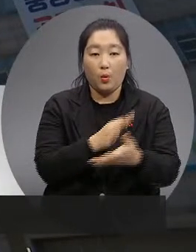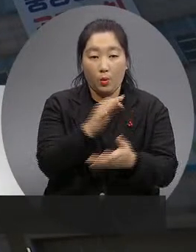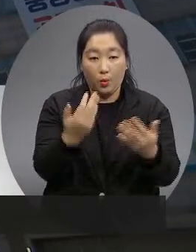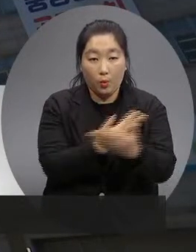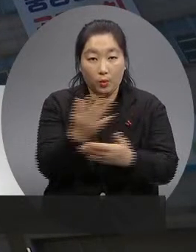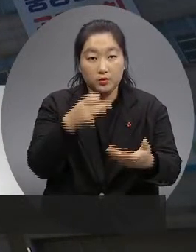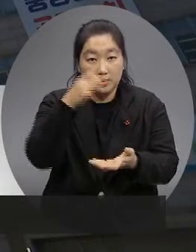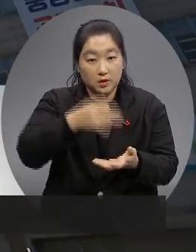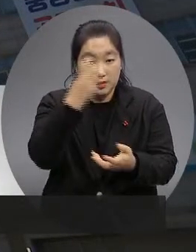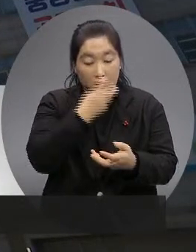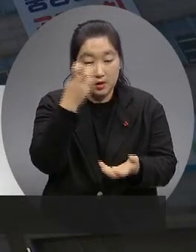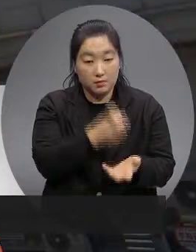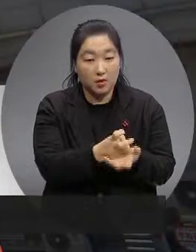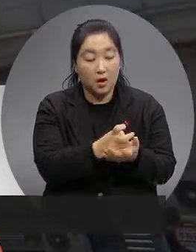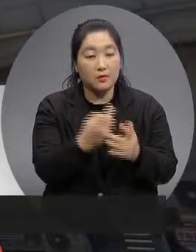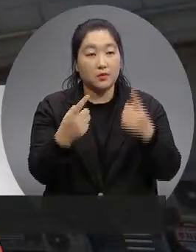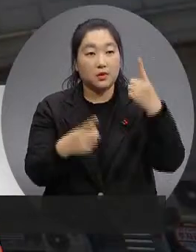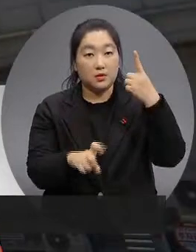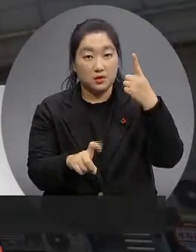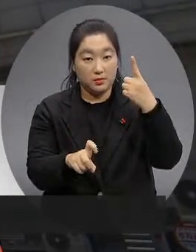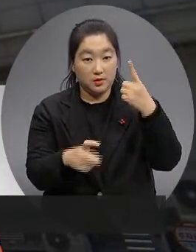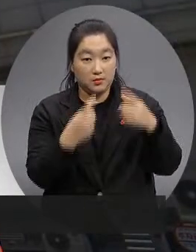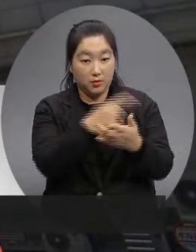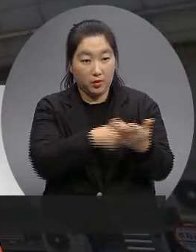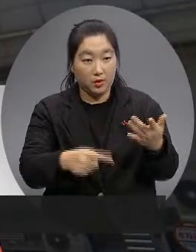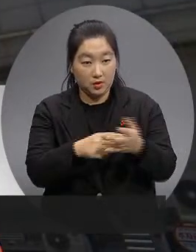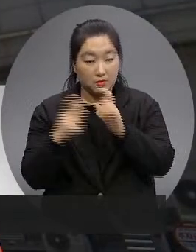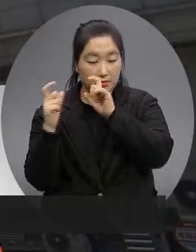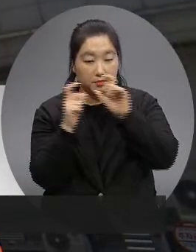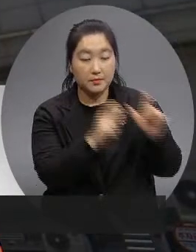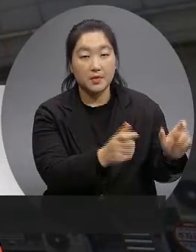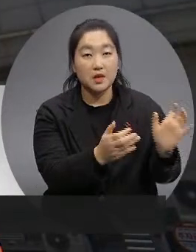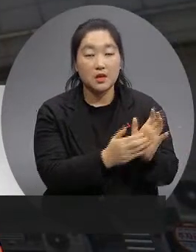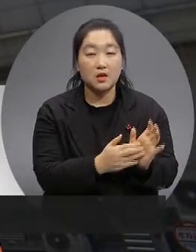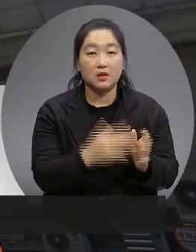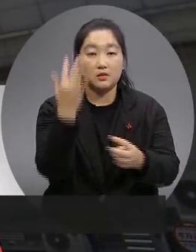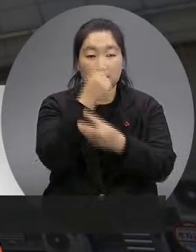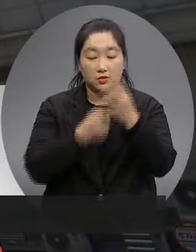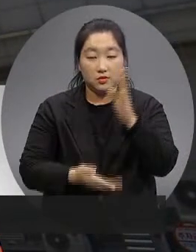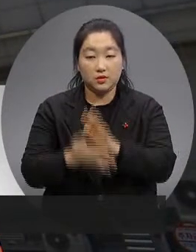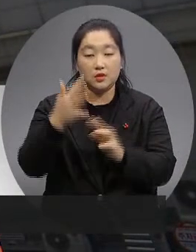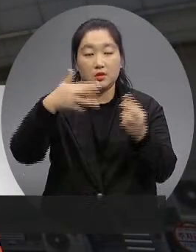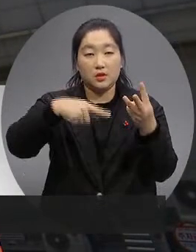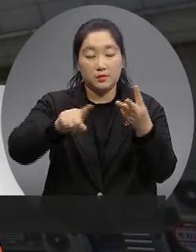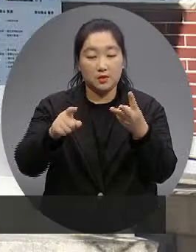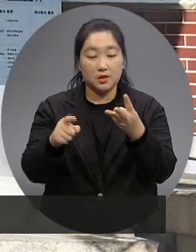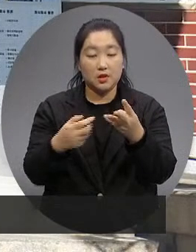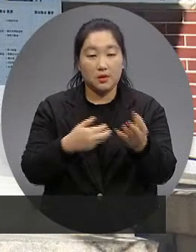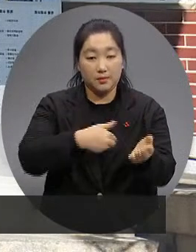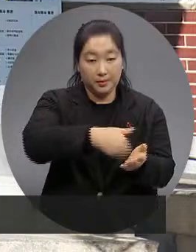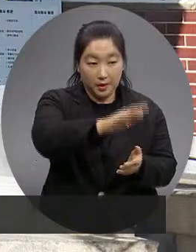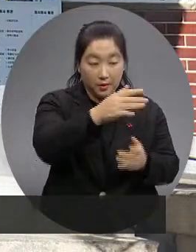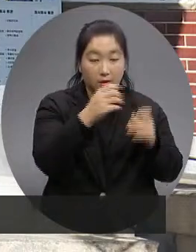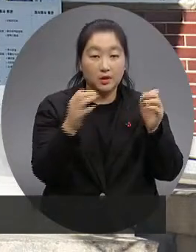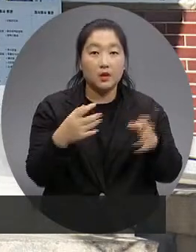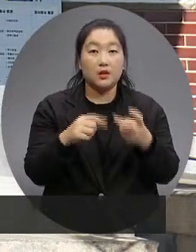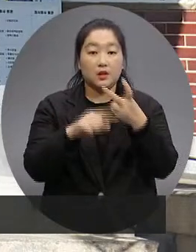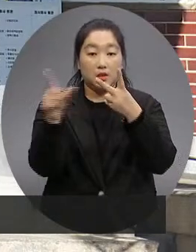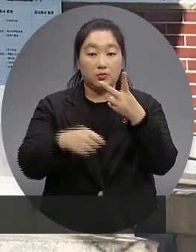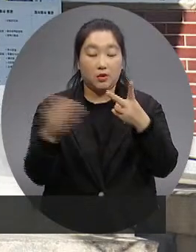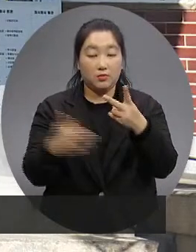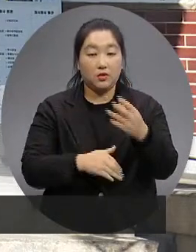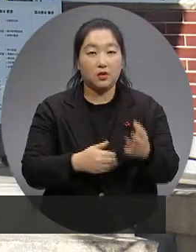따라 지난 11일 변상금을 부과했다고 밝혔습니다. 청주시는 또 3차 개고 기간이 끝나는 다음